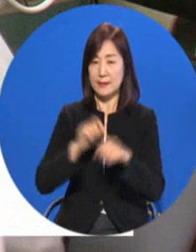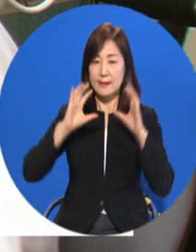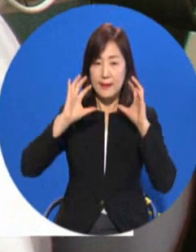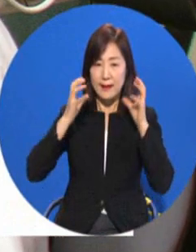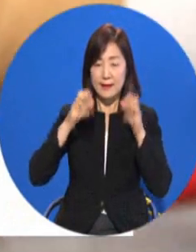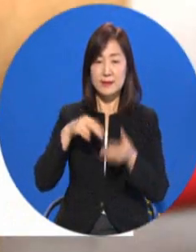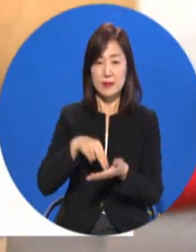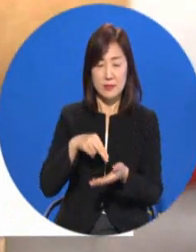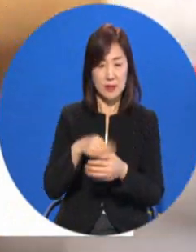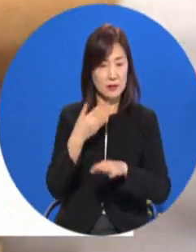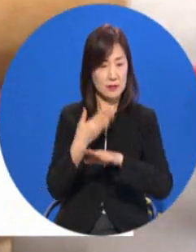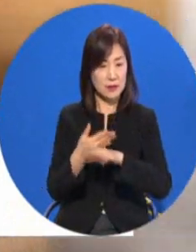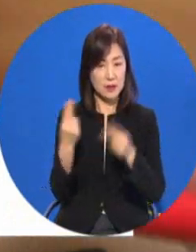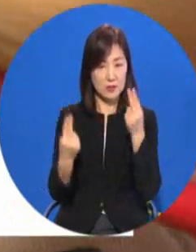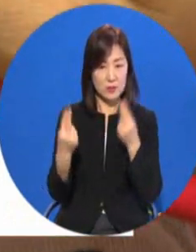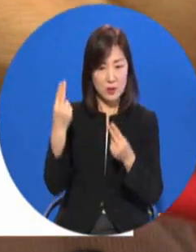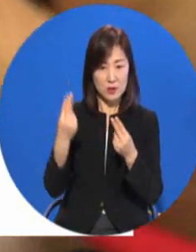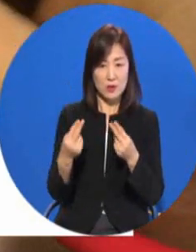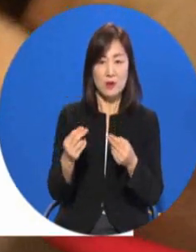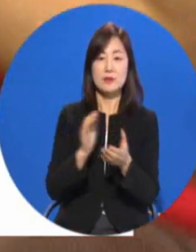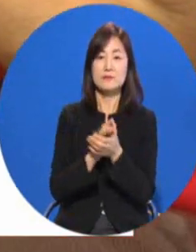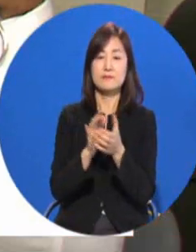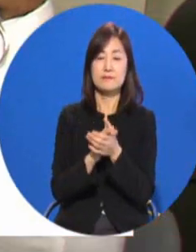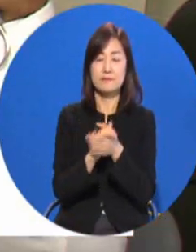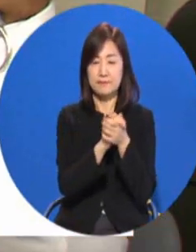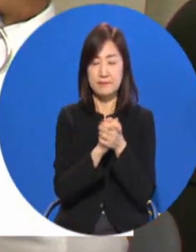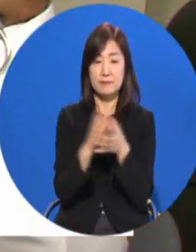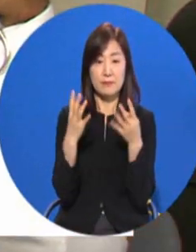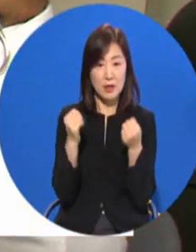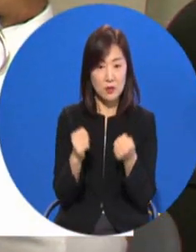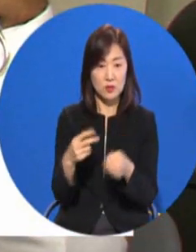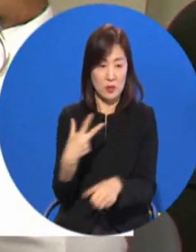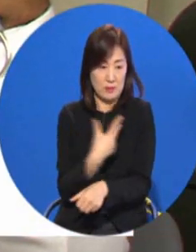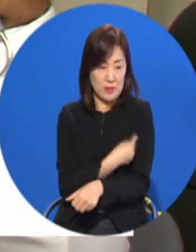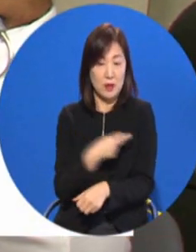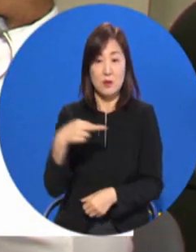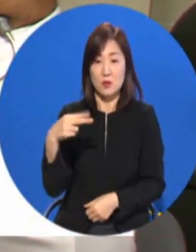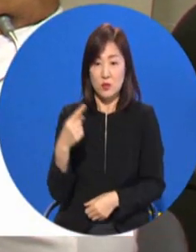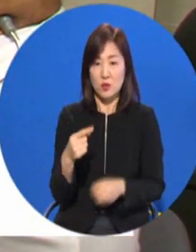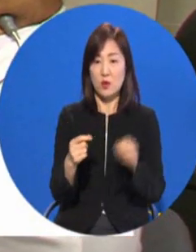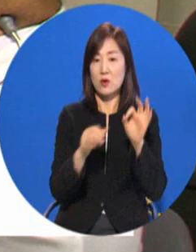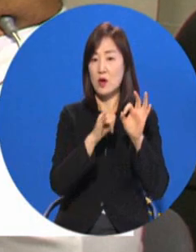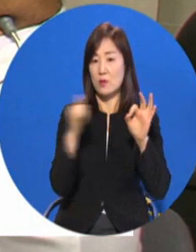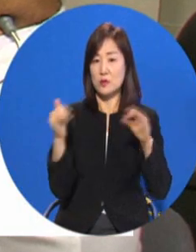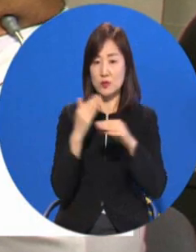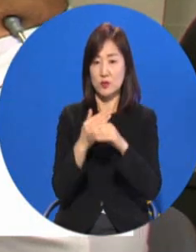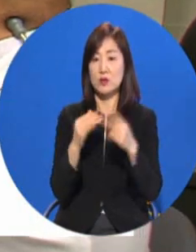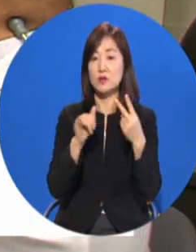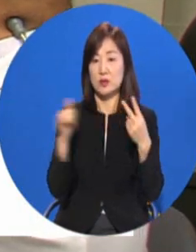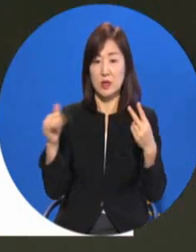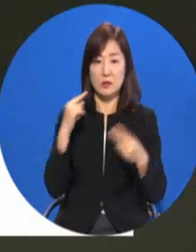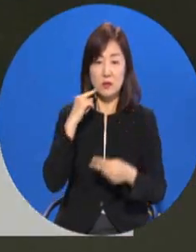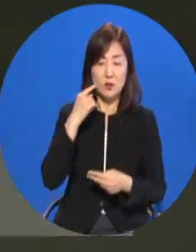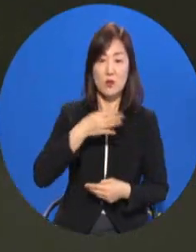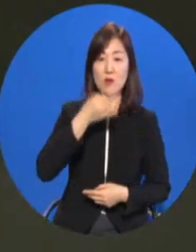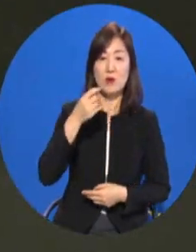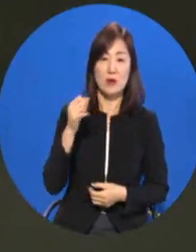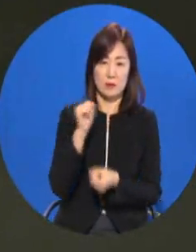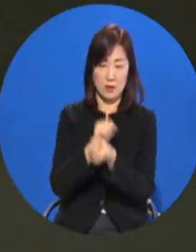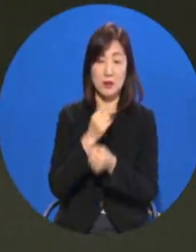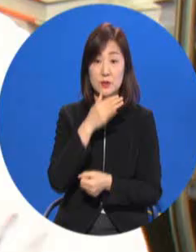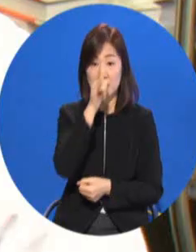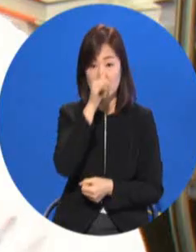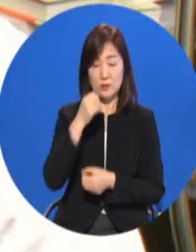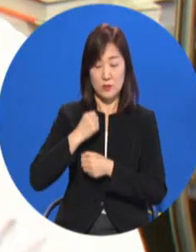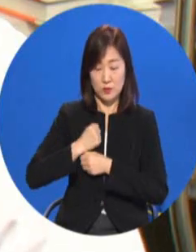다른 연령대 비해 또래와 접촉이 많고 백신을 맞아 따라도 10명 가운데 2명은 촉감에 걸린다 며 특별한 주의를 당부했습니다